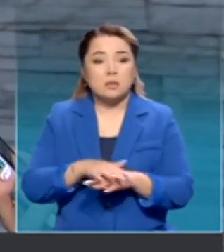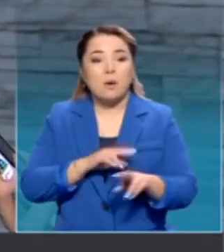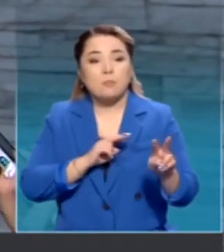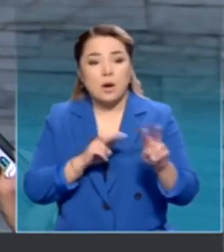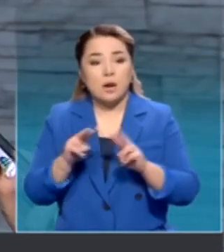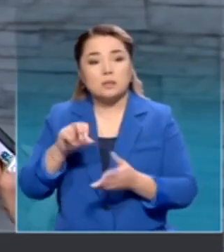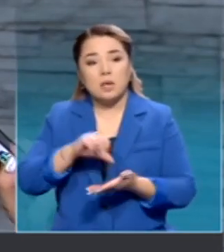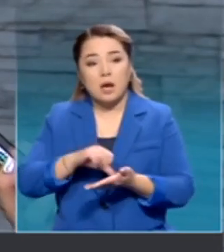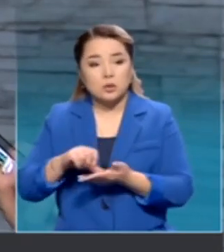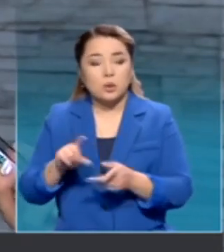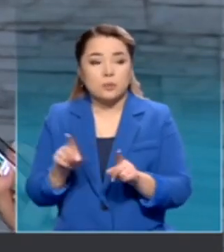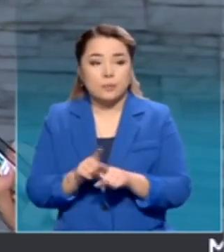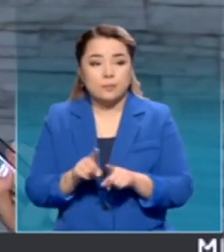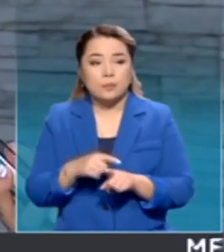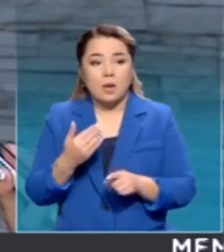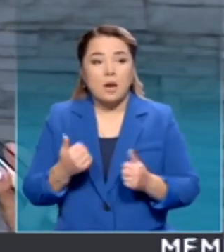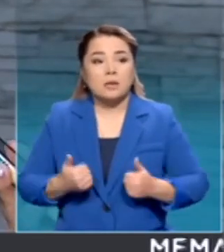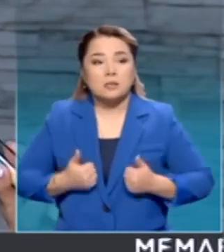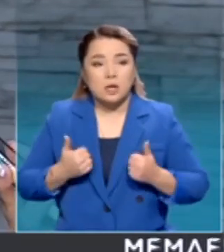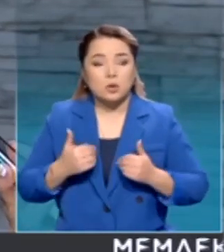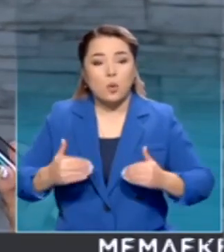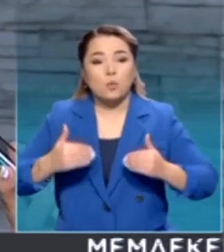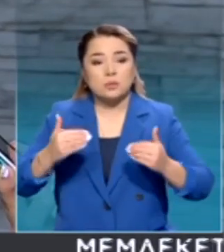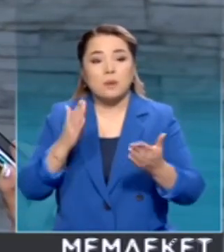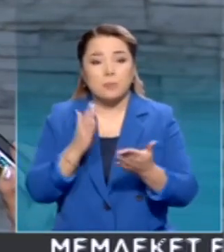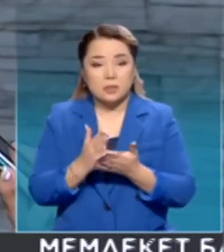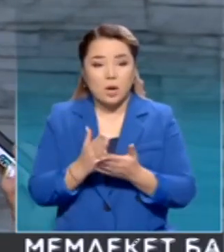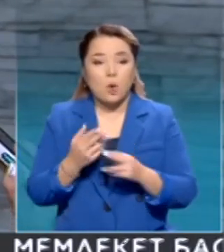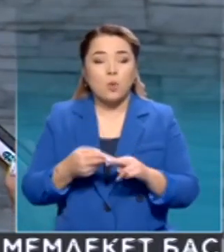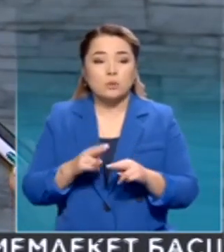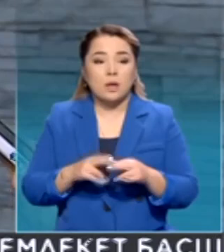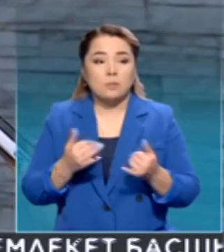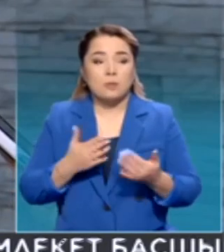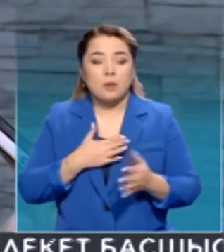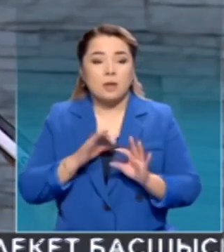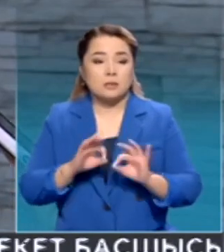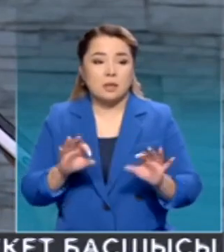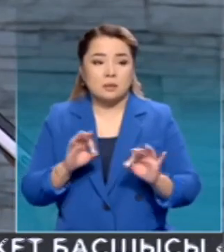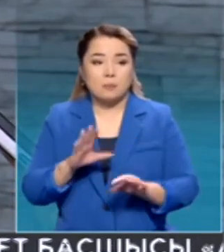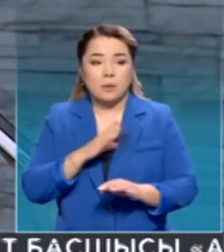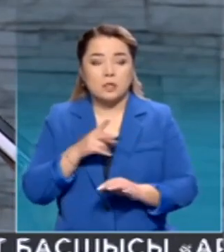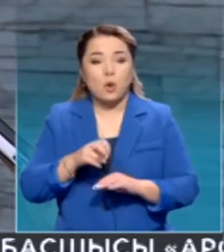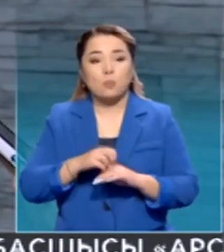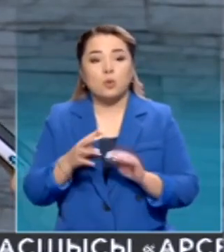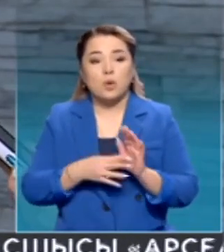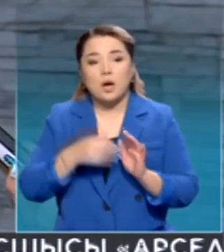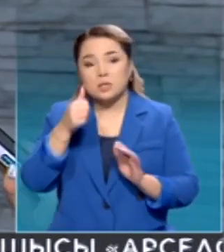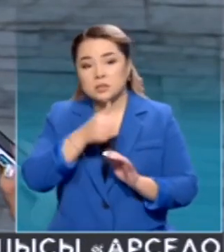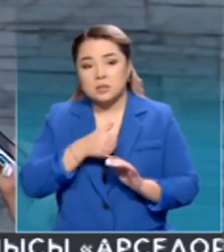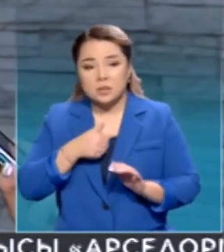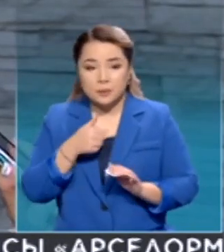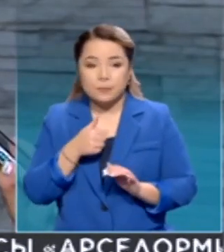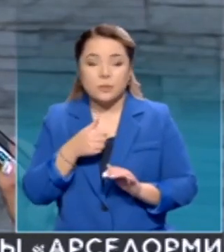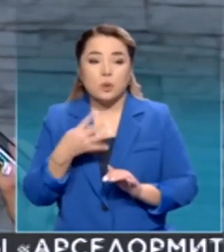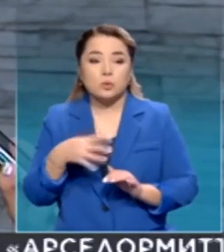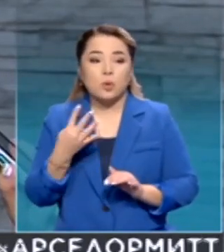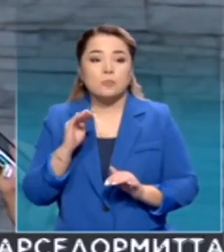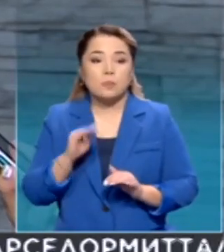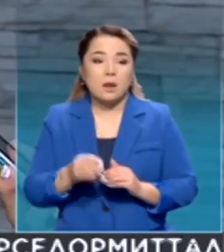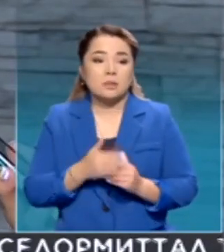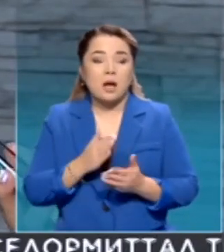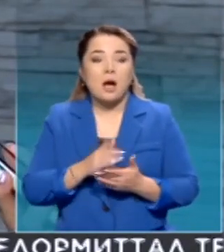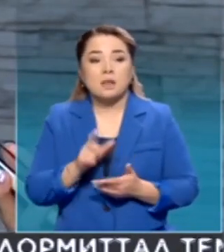байқаушы ретінде қатысуға ынтасы өсіп келеді. Мысалы бүгін мен айтып өттім, 2019 жылы 40 4 мындай